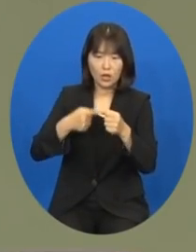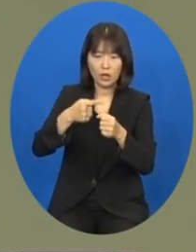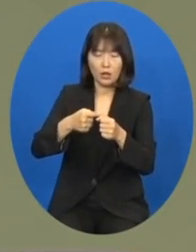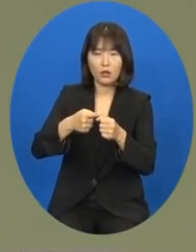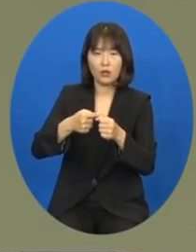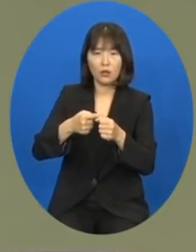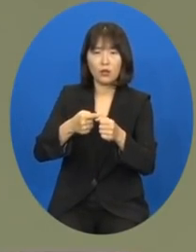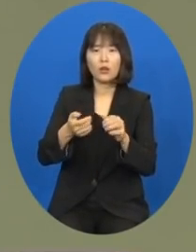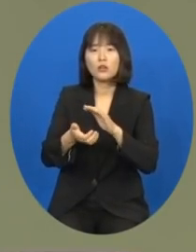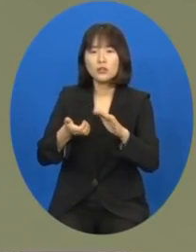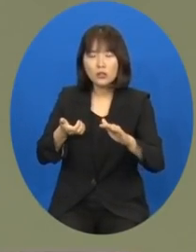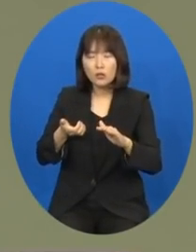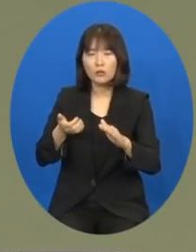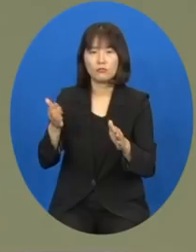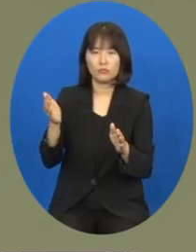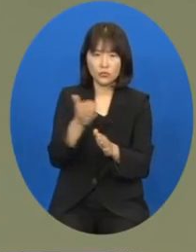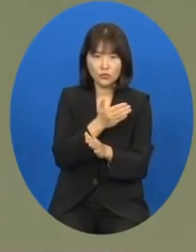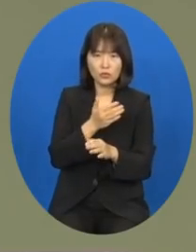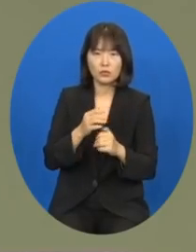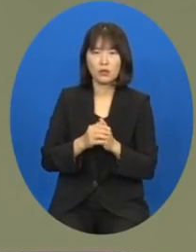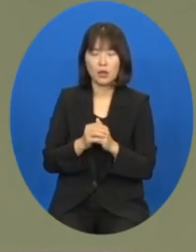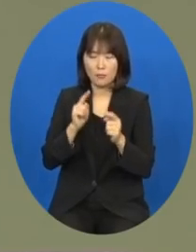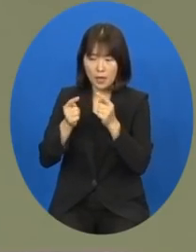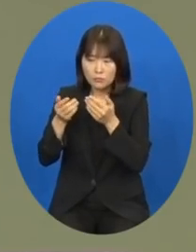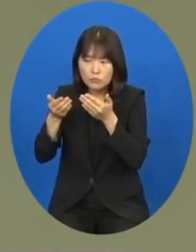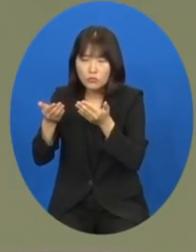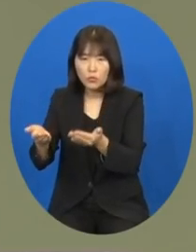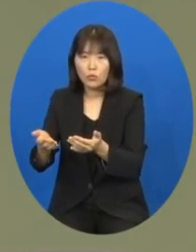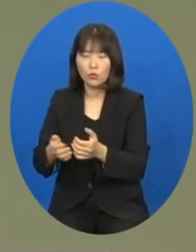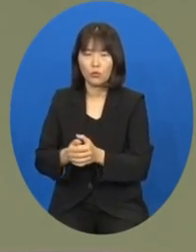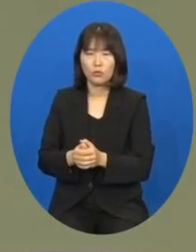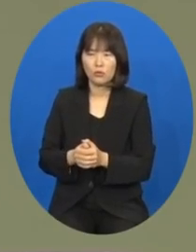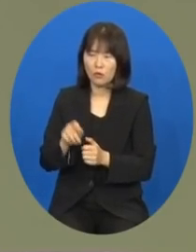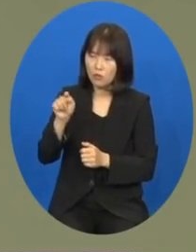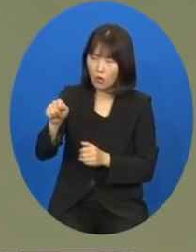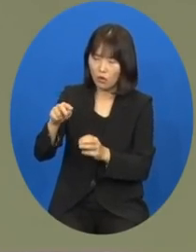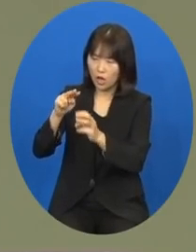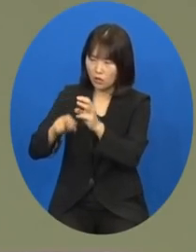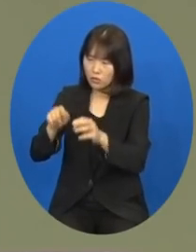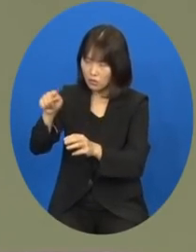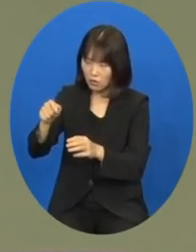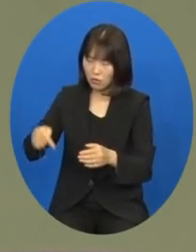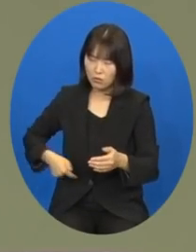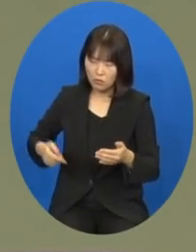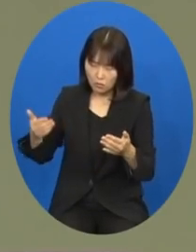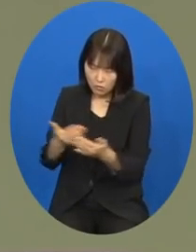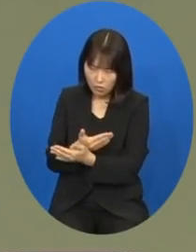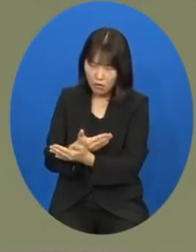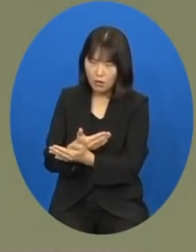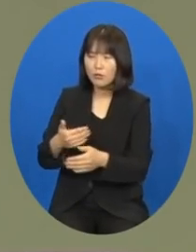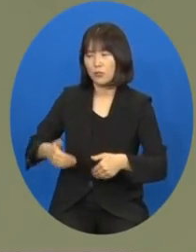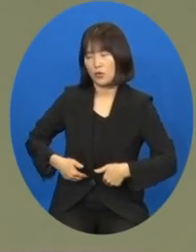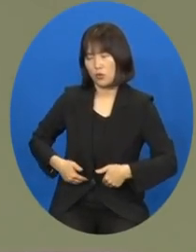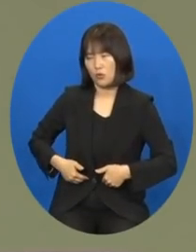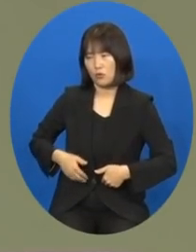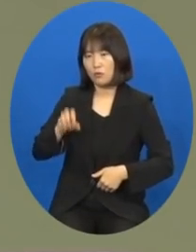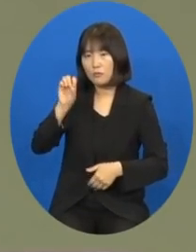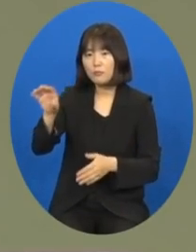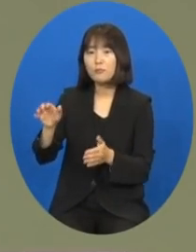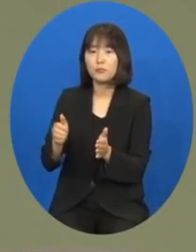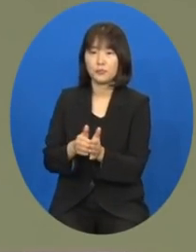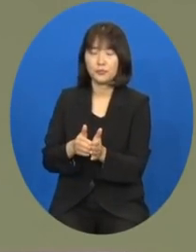미리부터 그 얘기를 하신 것은 너도 리퀘 된다 꼭 가룟 유다가